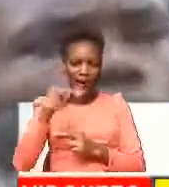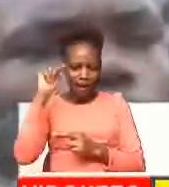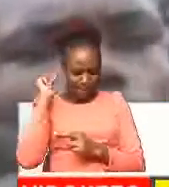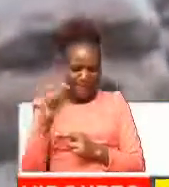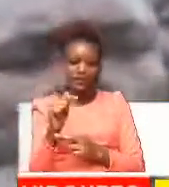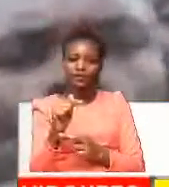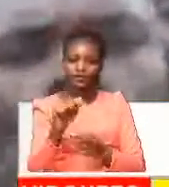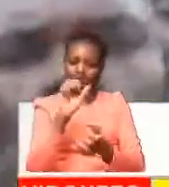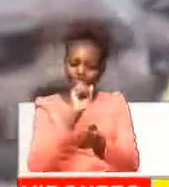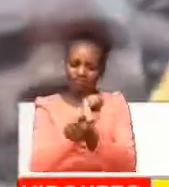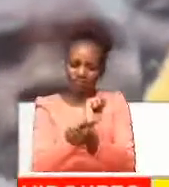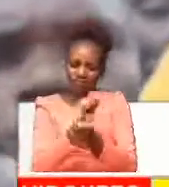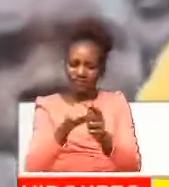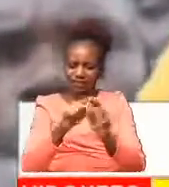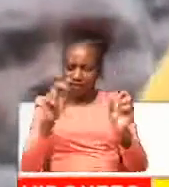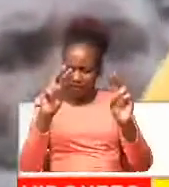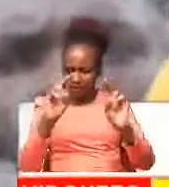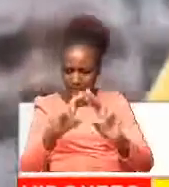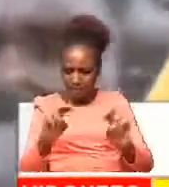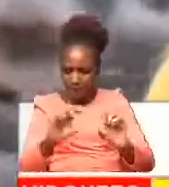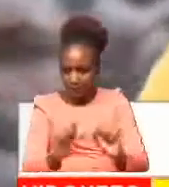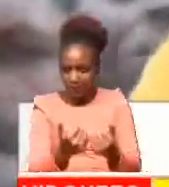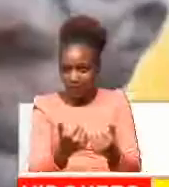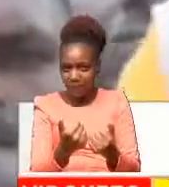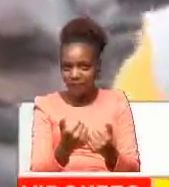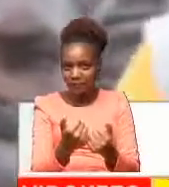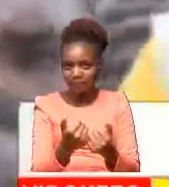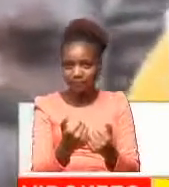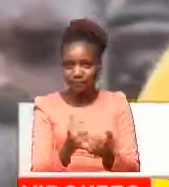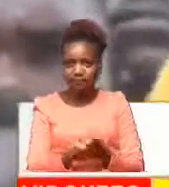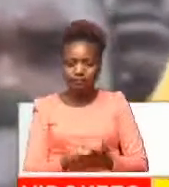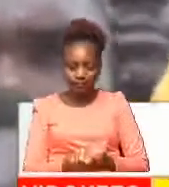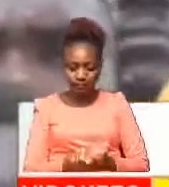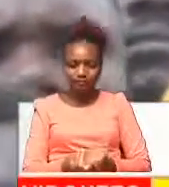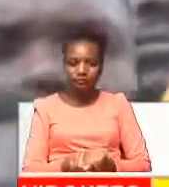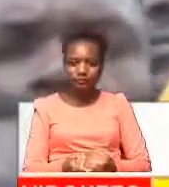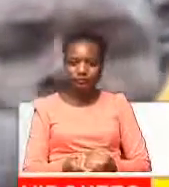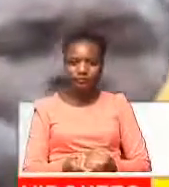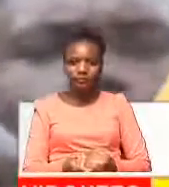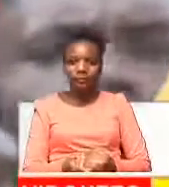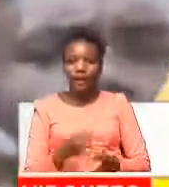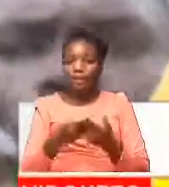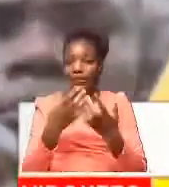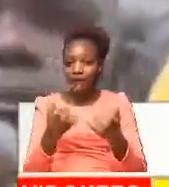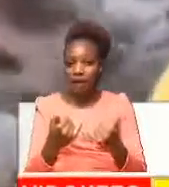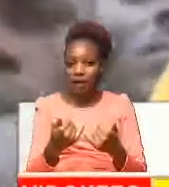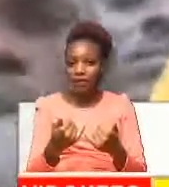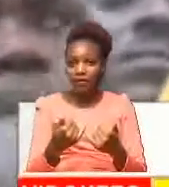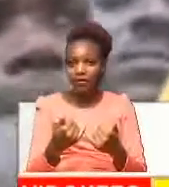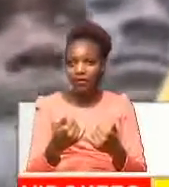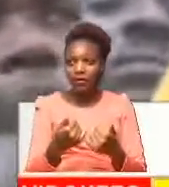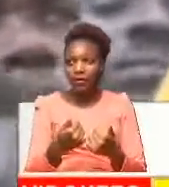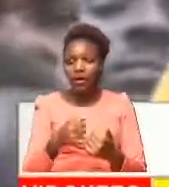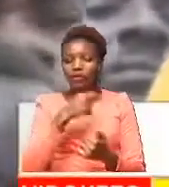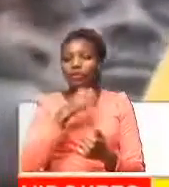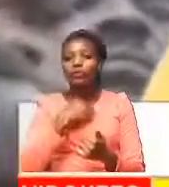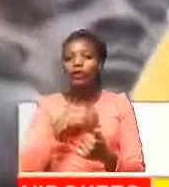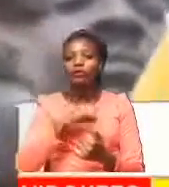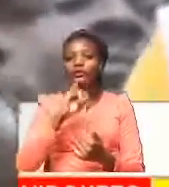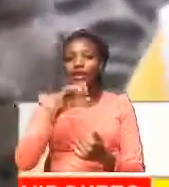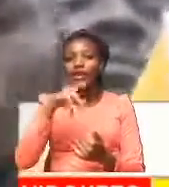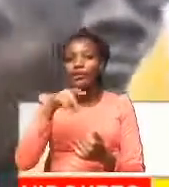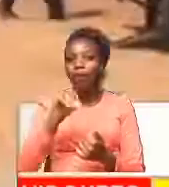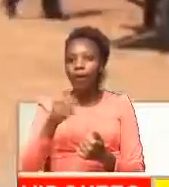kusimamishwa kwanza uchunguzi ifanyike, alafu wakipatikana wako innocent ndio mambo mengine ifuate. Lakini for the meantime aipo waingilie kati ili